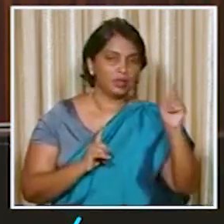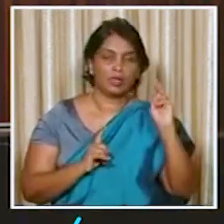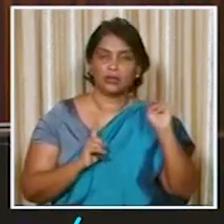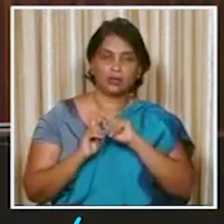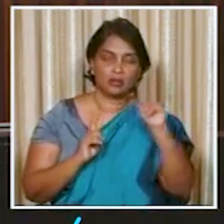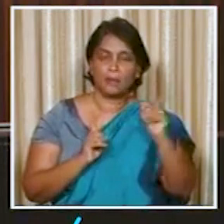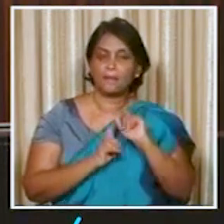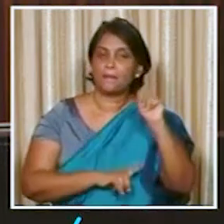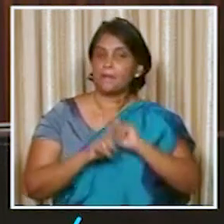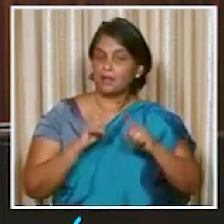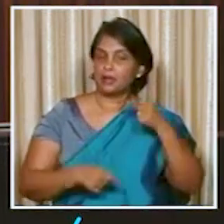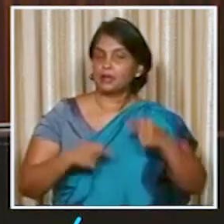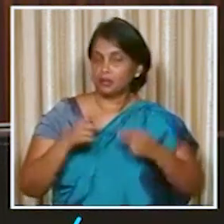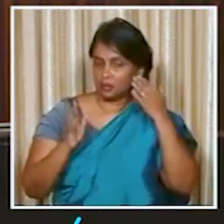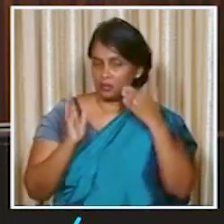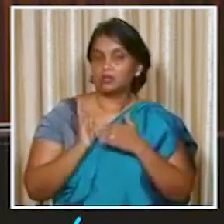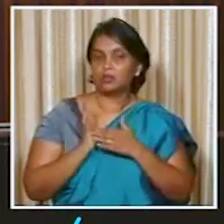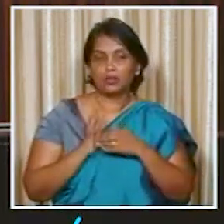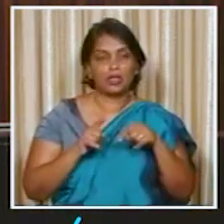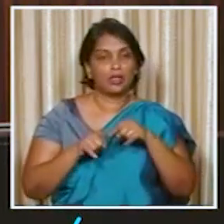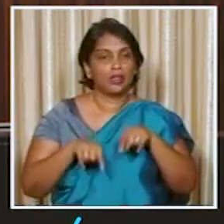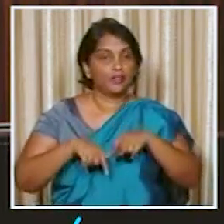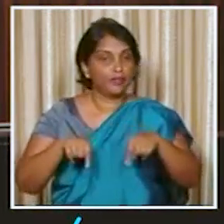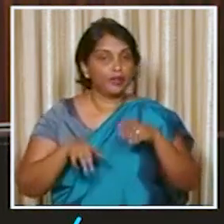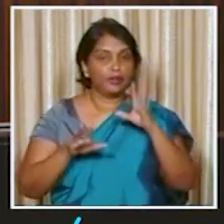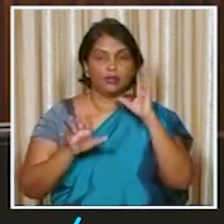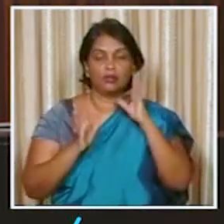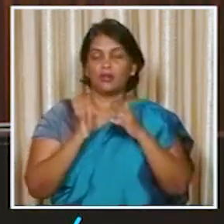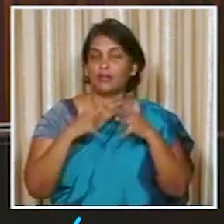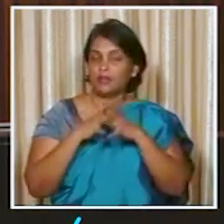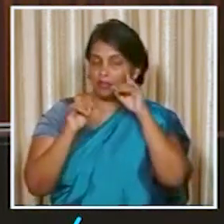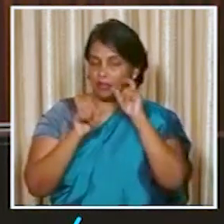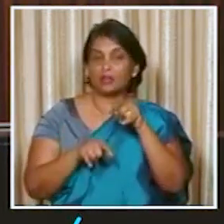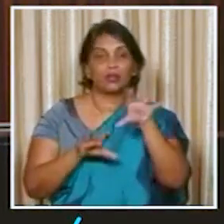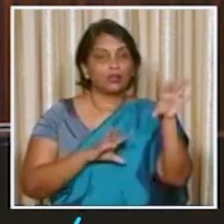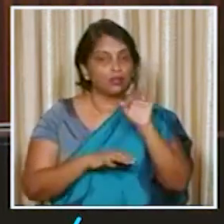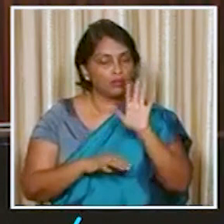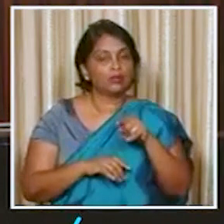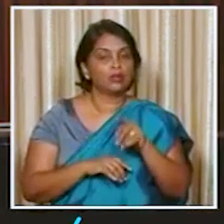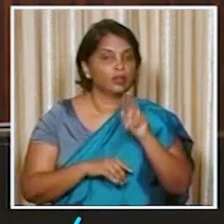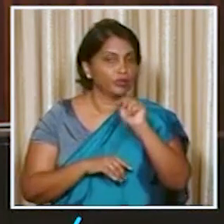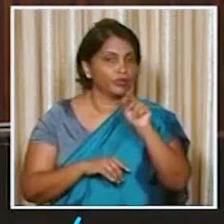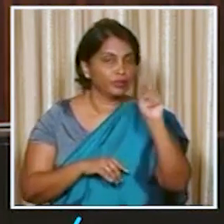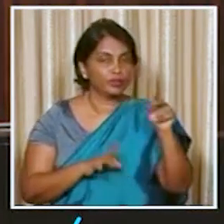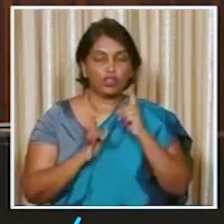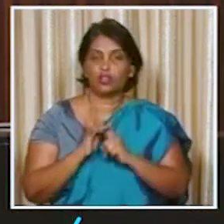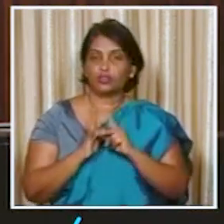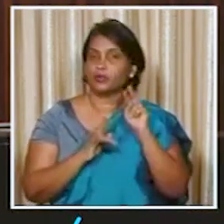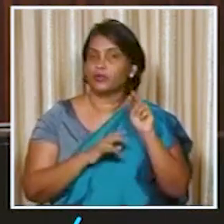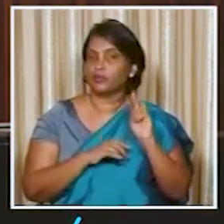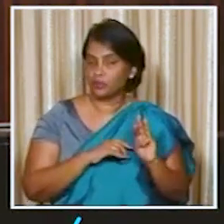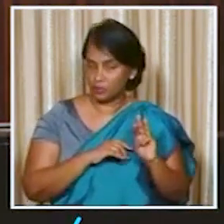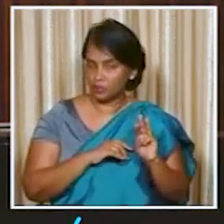10:34 පාර්ලිමේන්තු විවාදයට අදාළ පටිගත කළ දර්ශන නරඹන ලෙසයි මෙම පත්කිරීම සම්බන්ධයෙන් 2020 ඔක්තෝබර් මාස 23 වන